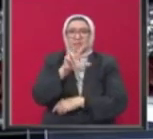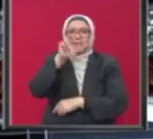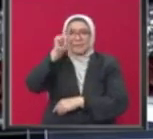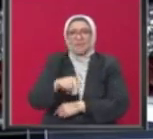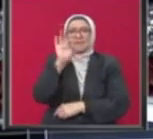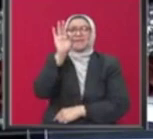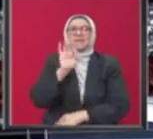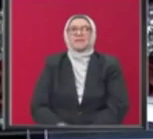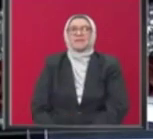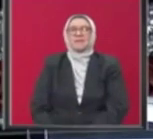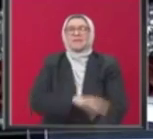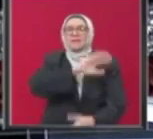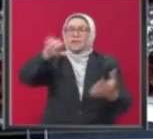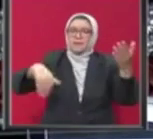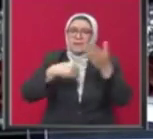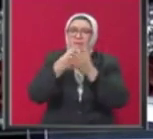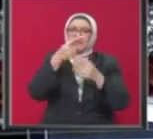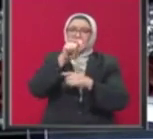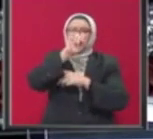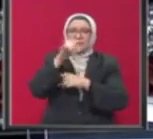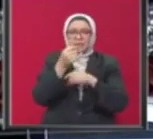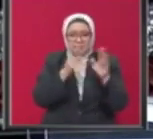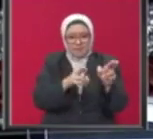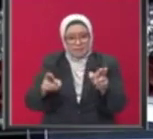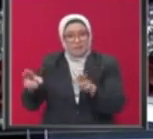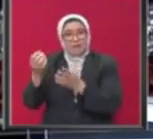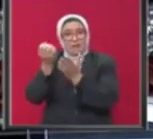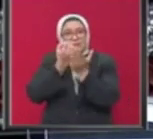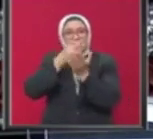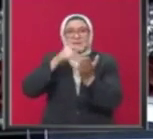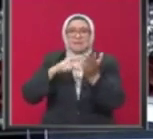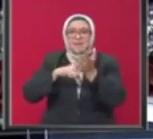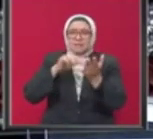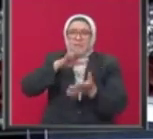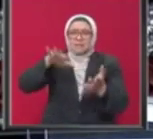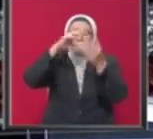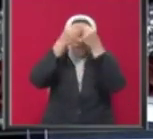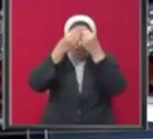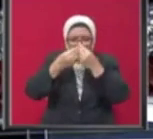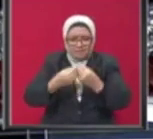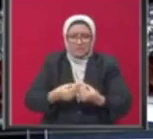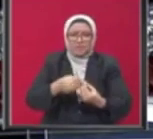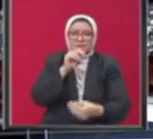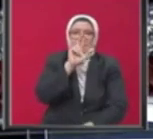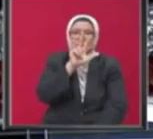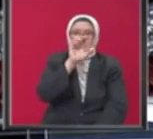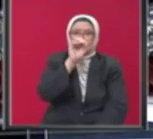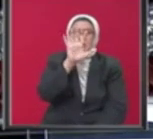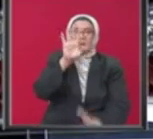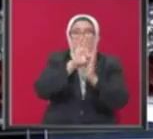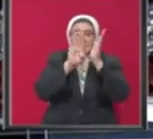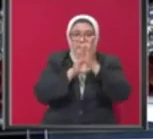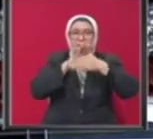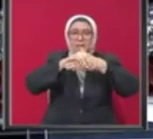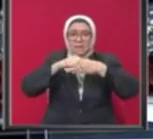September semua ekonomi ini berjumlah sebanyak 35 billion atau kira-kira 20